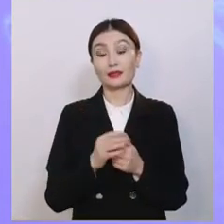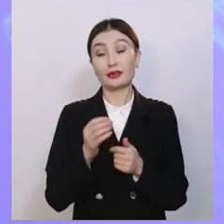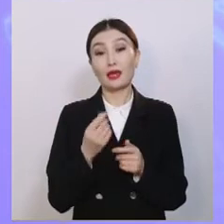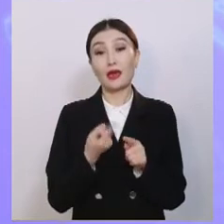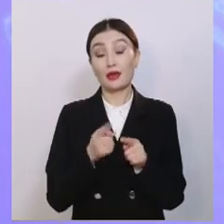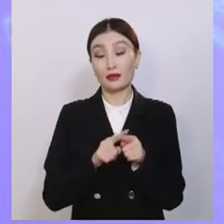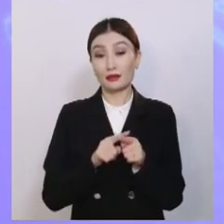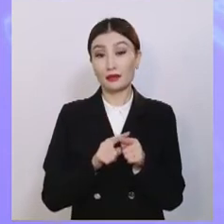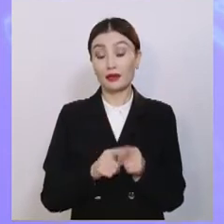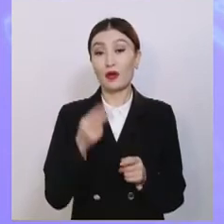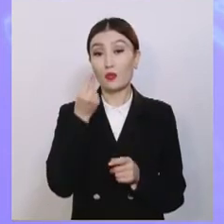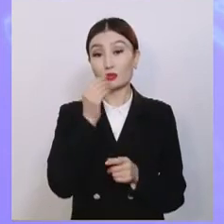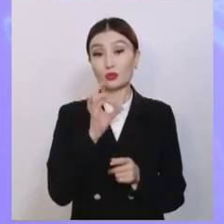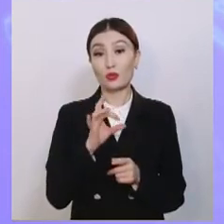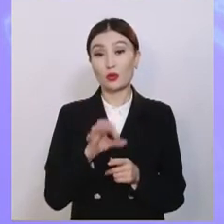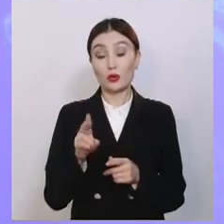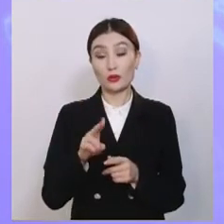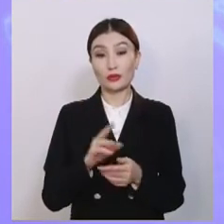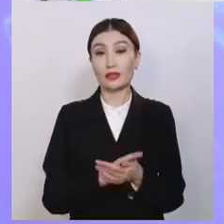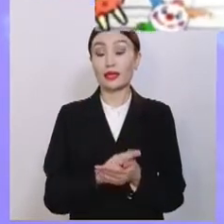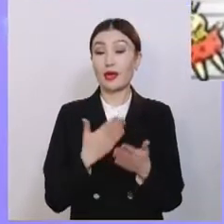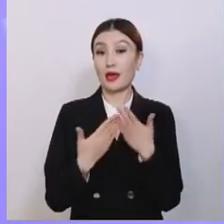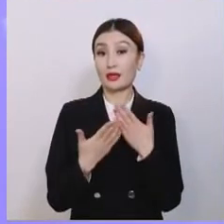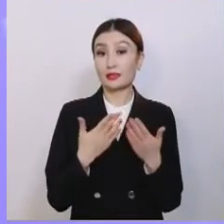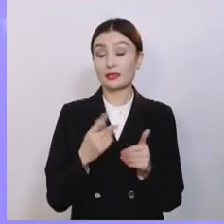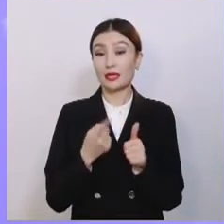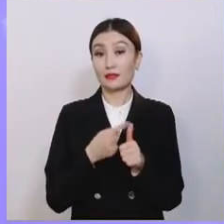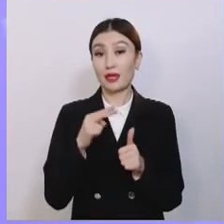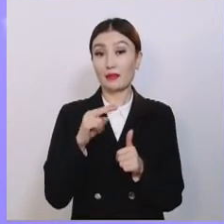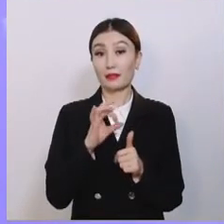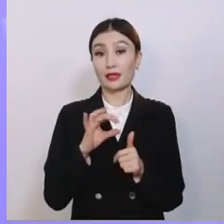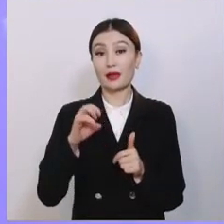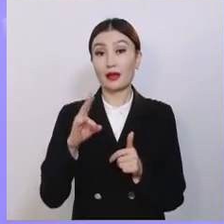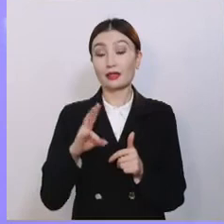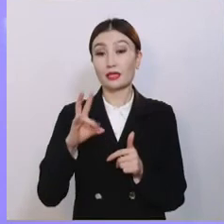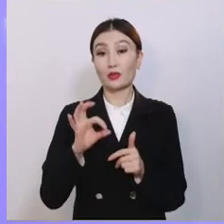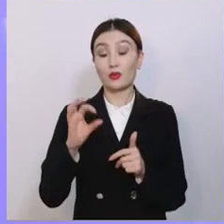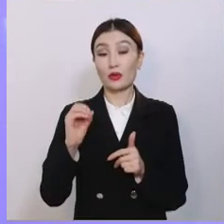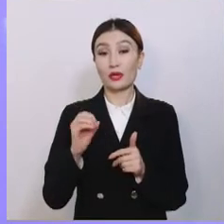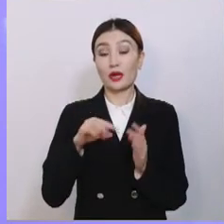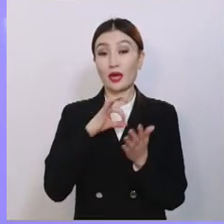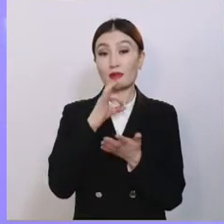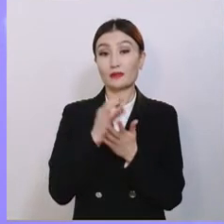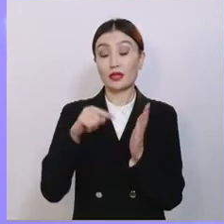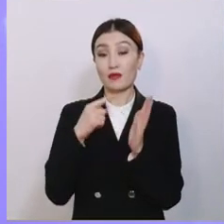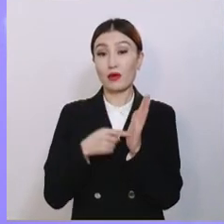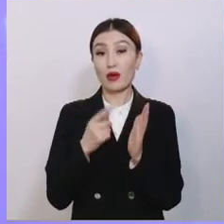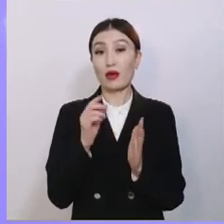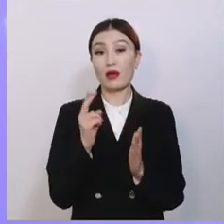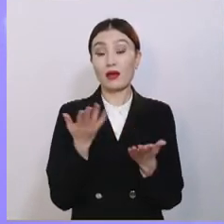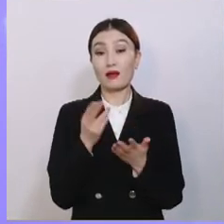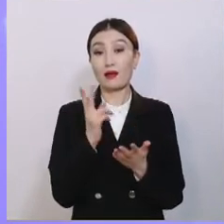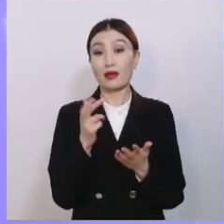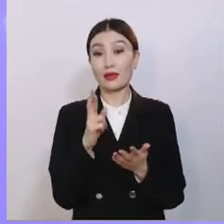это прилагательное мужского рода. Если имя прилагательное отвечает на вопрос «какая»